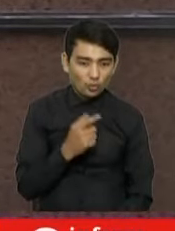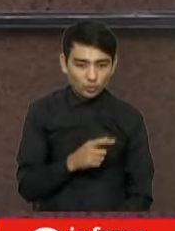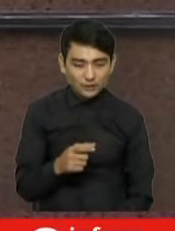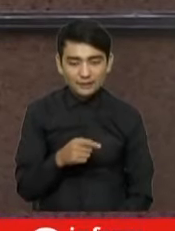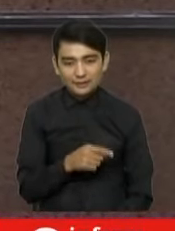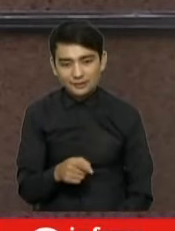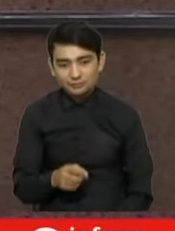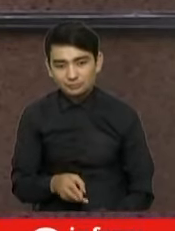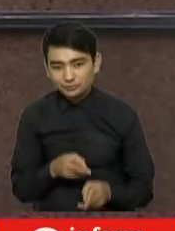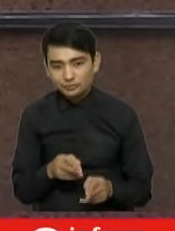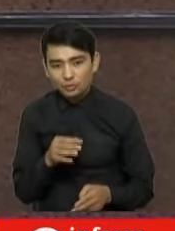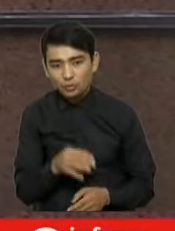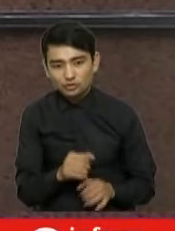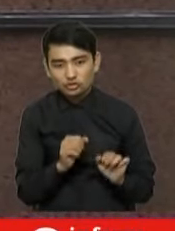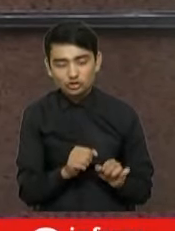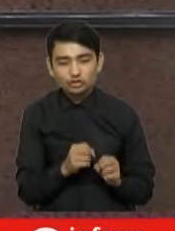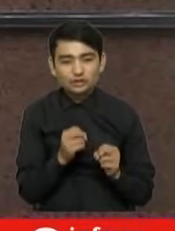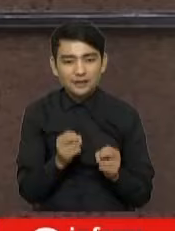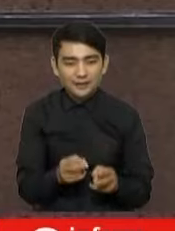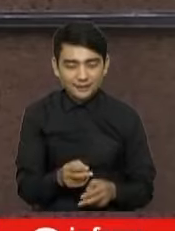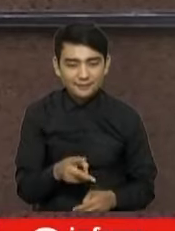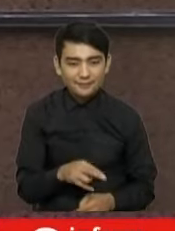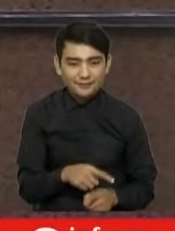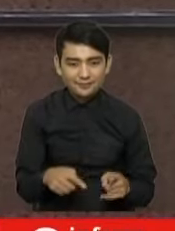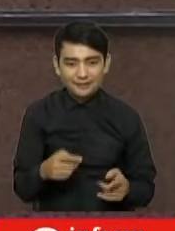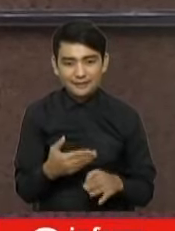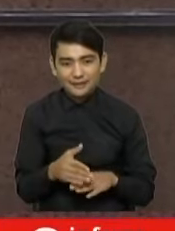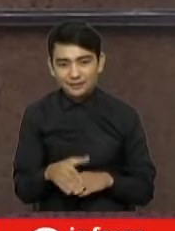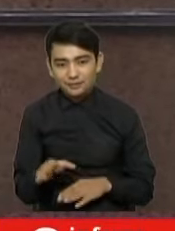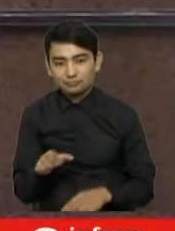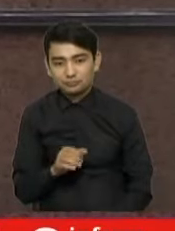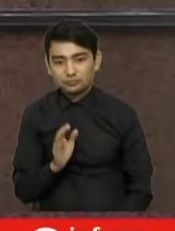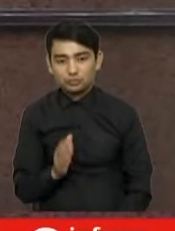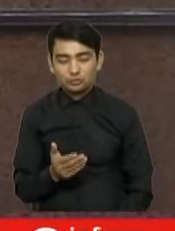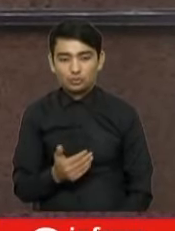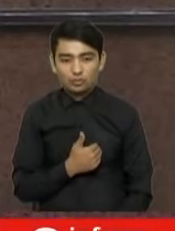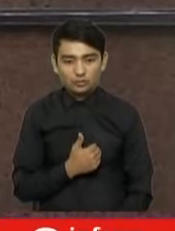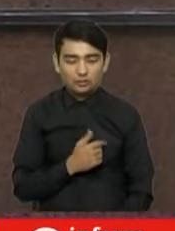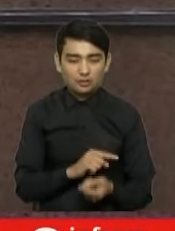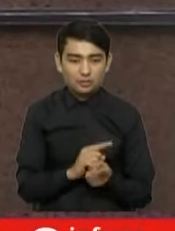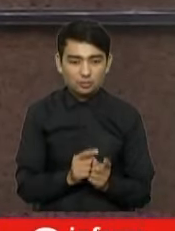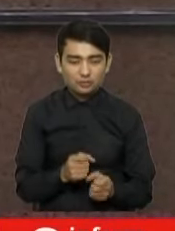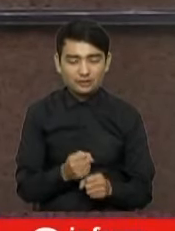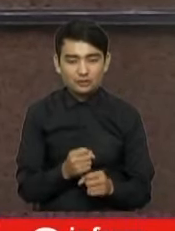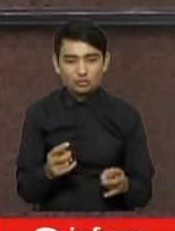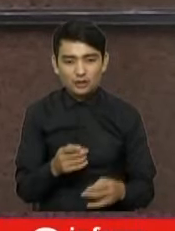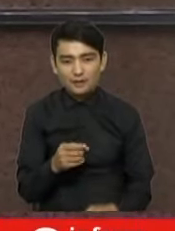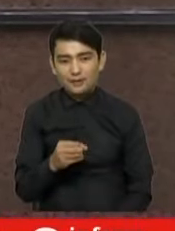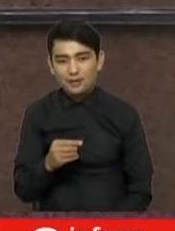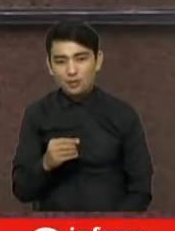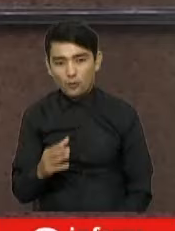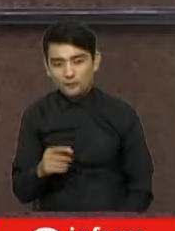азаматтарды алаяқтықтан қорғау. Ол үшін, егер несиені алам десе, онда керісінше болу керек, олар ЕГОВ-қа